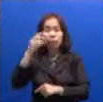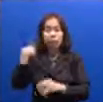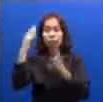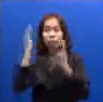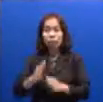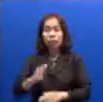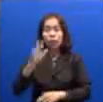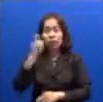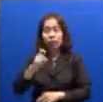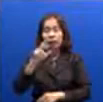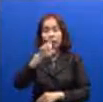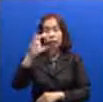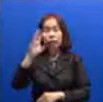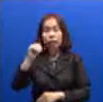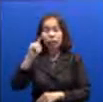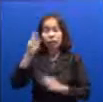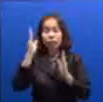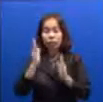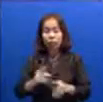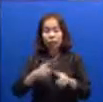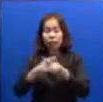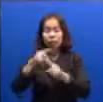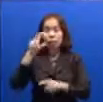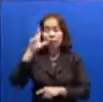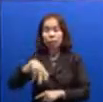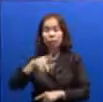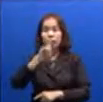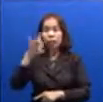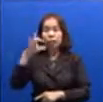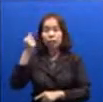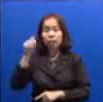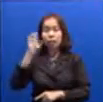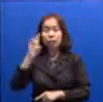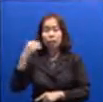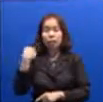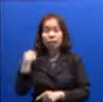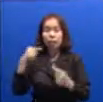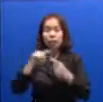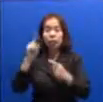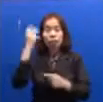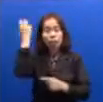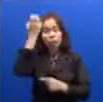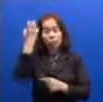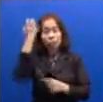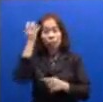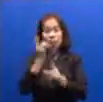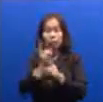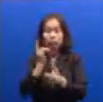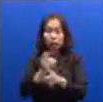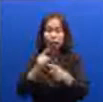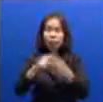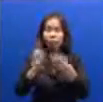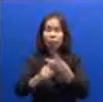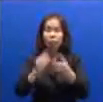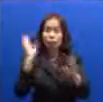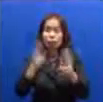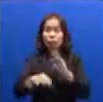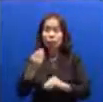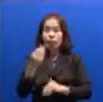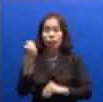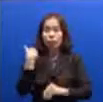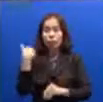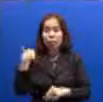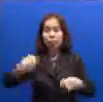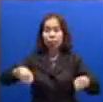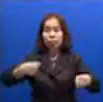341คนและบาดเจ็บ 3117คนสเหตุส่วนใหญ่นั้นมาจากเมาสุราและยานพาหนะที่เกิดอุบัติเหตุมากที่สุด